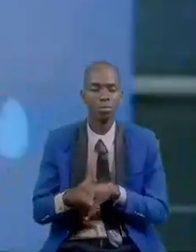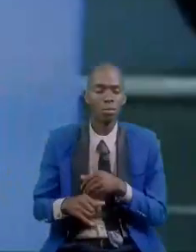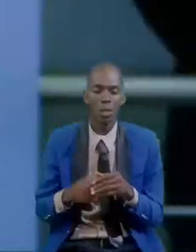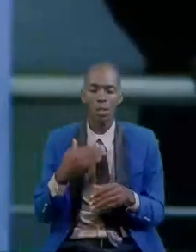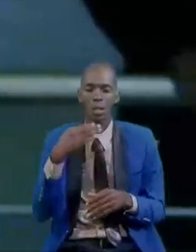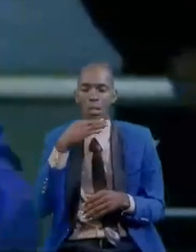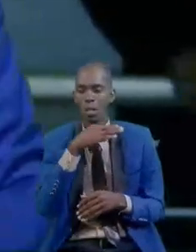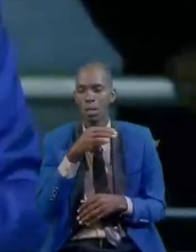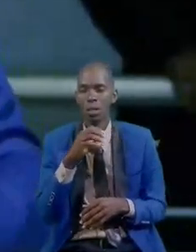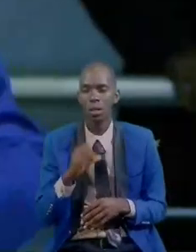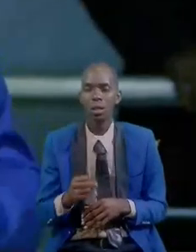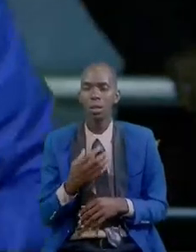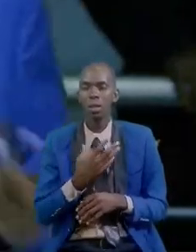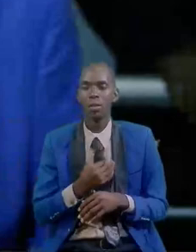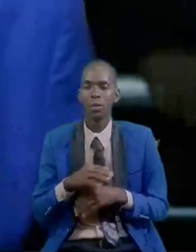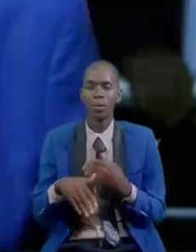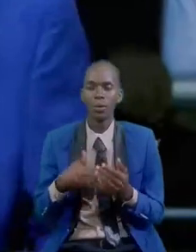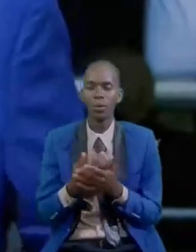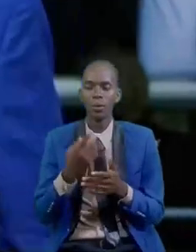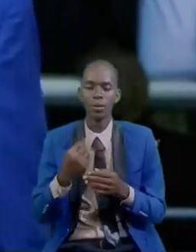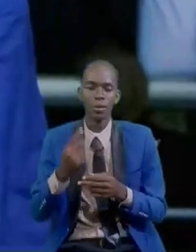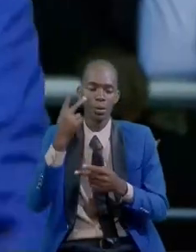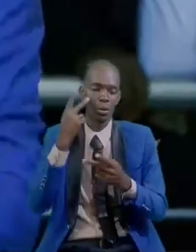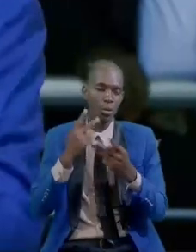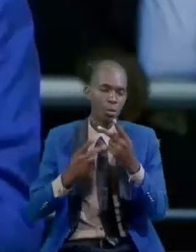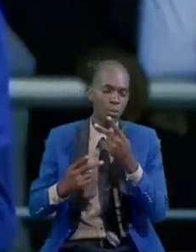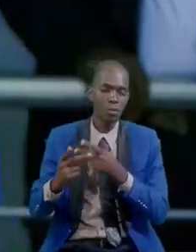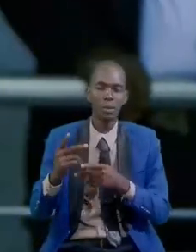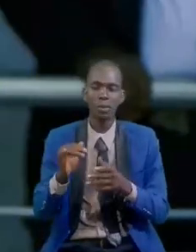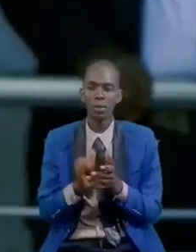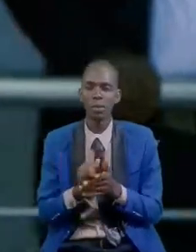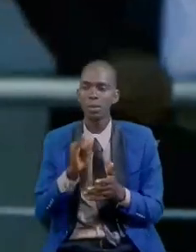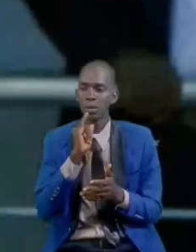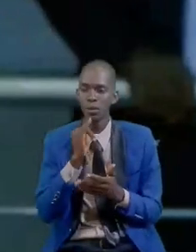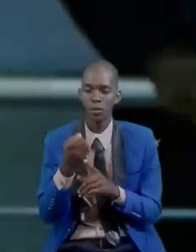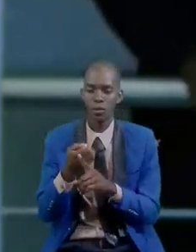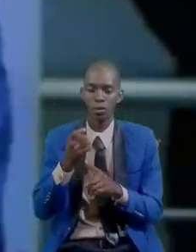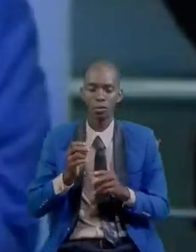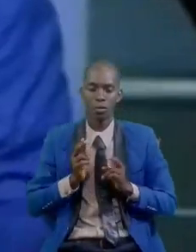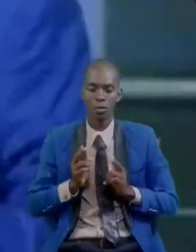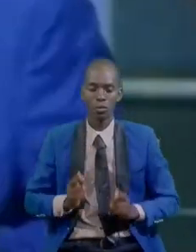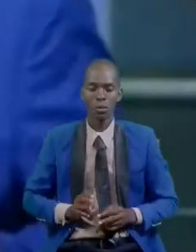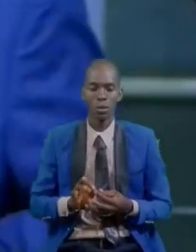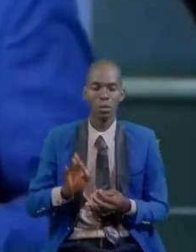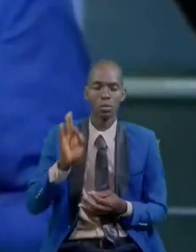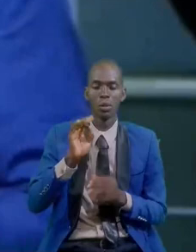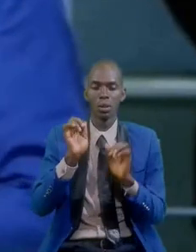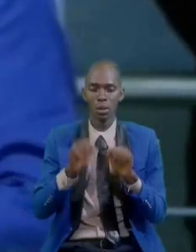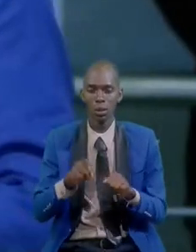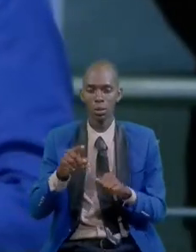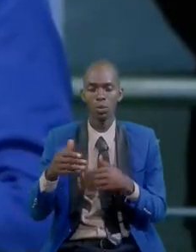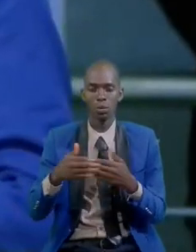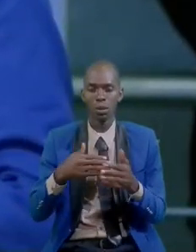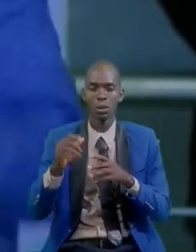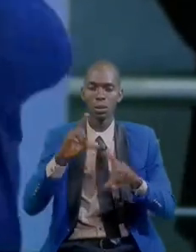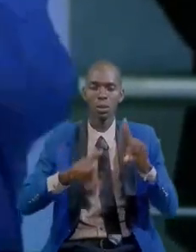mensonges et toutes les prophéties que tu as fabriquées par le cœur humain là, est-ce que tu peux aller devant Dieu pour dire, j'ai